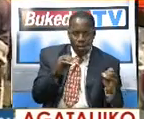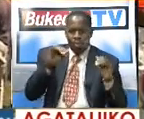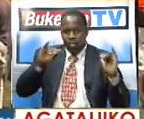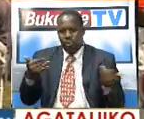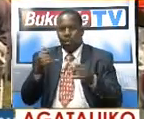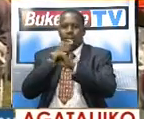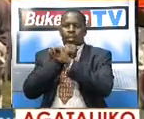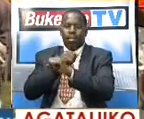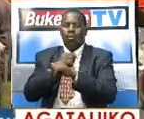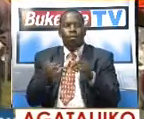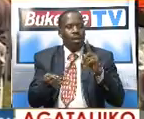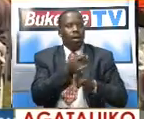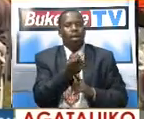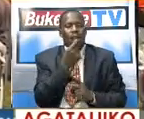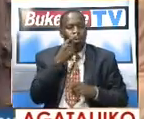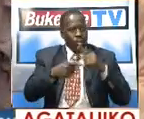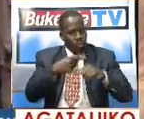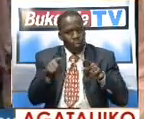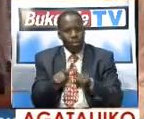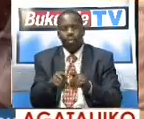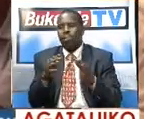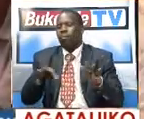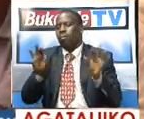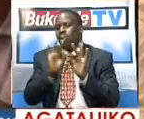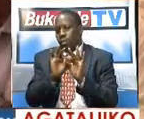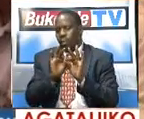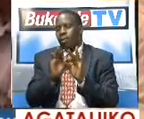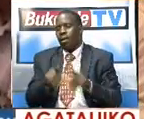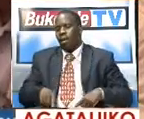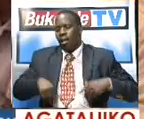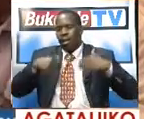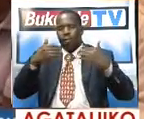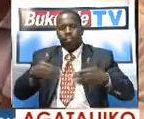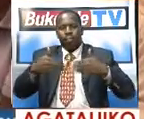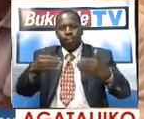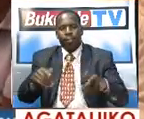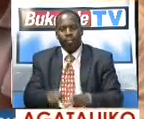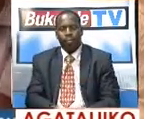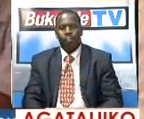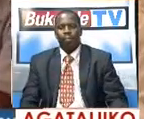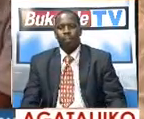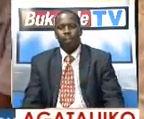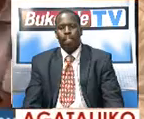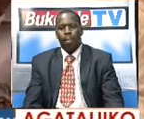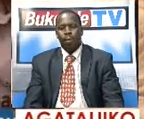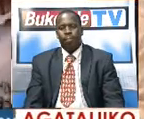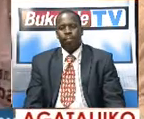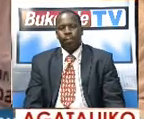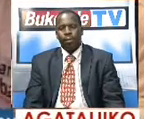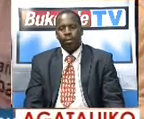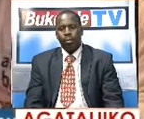Sobola kufuna edagala mu marwali. Kabogoza Musa ne ali wose bakusakide guli eno. Kulabukede TV.